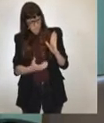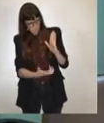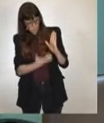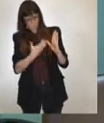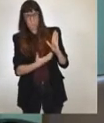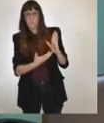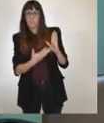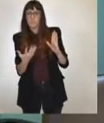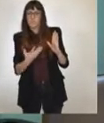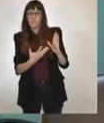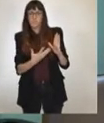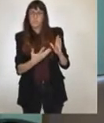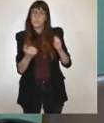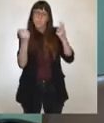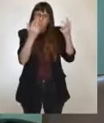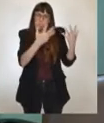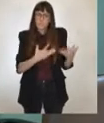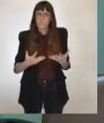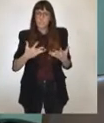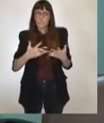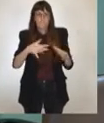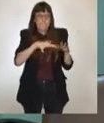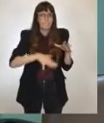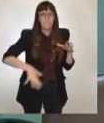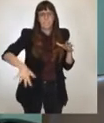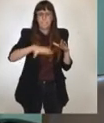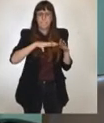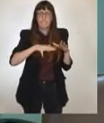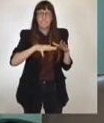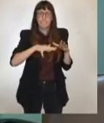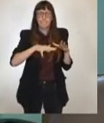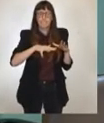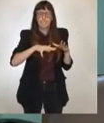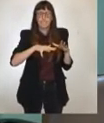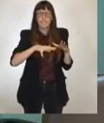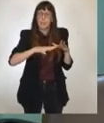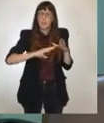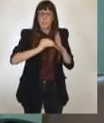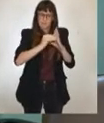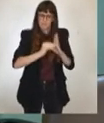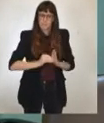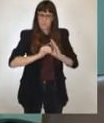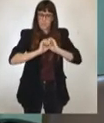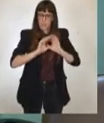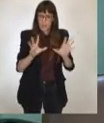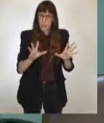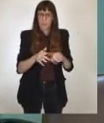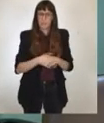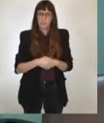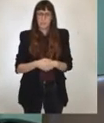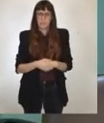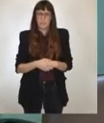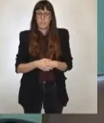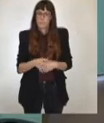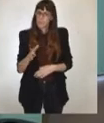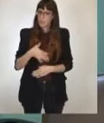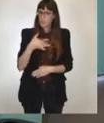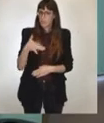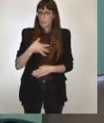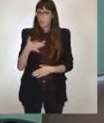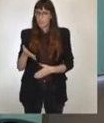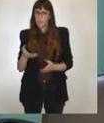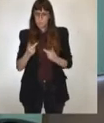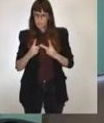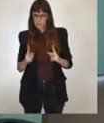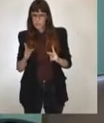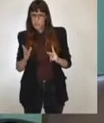données territoriales. Donc c'est assez intéressant de voir comment se situe la ville de Bordeaux. Ce qui sera intéressant de